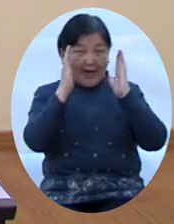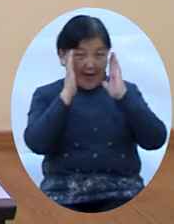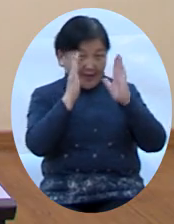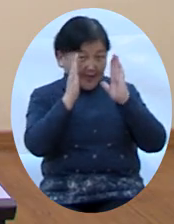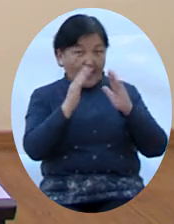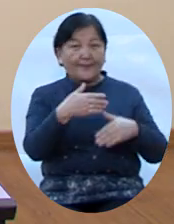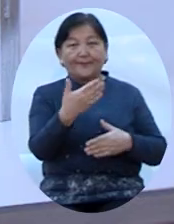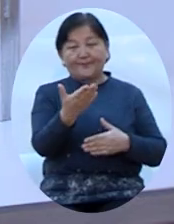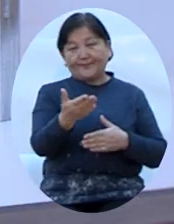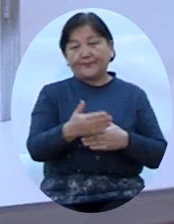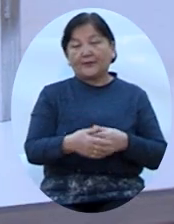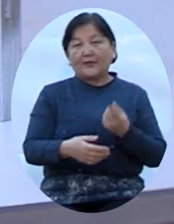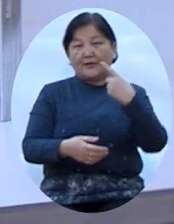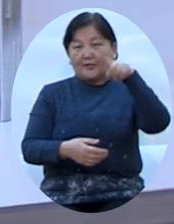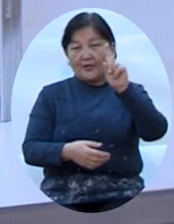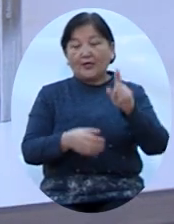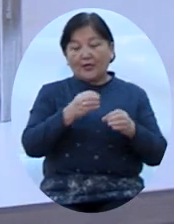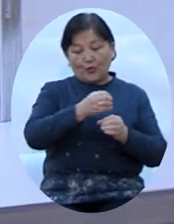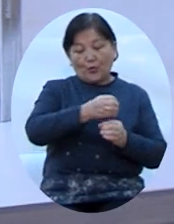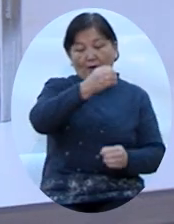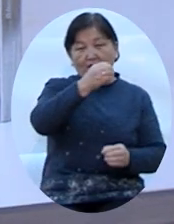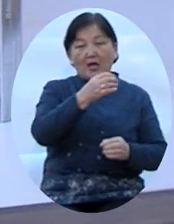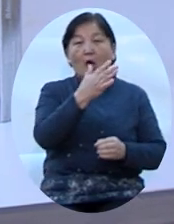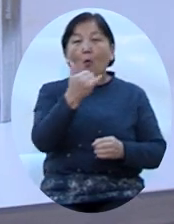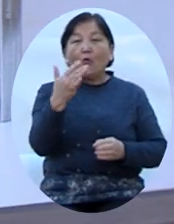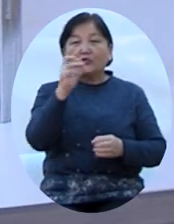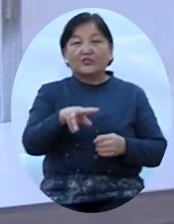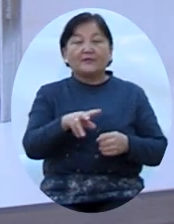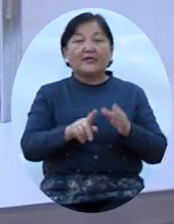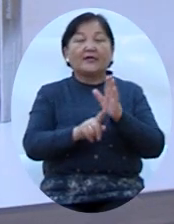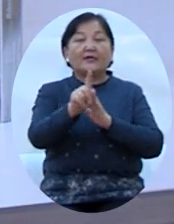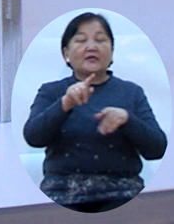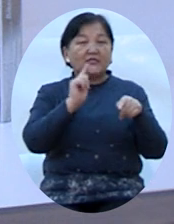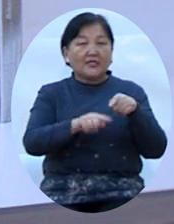За эхлээд 1 дугаартай уусамлын уусамлтаа тусая.